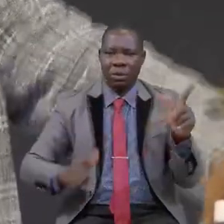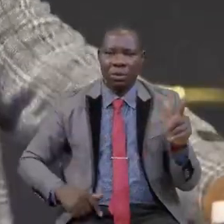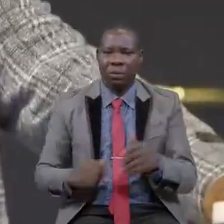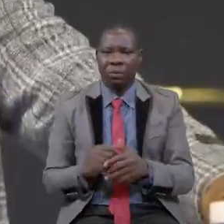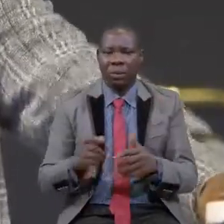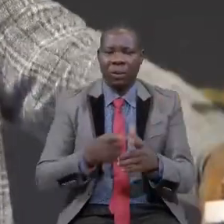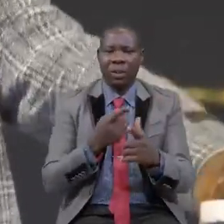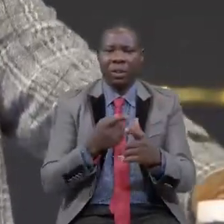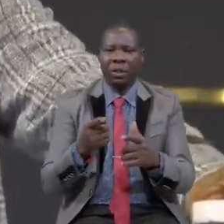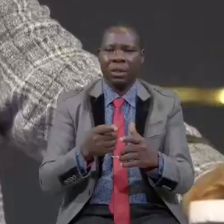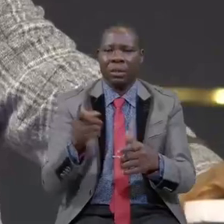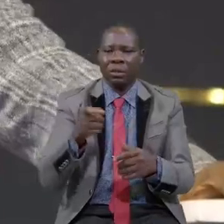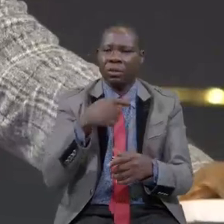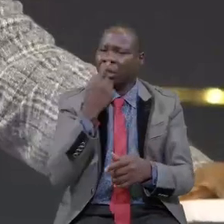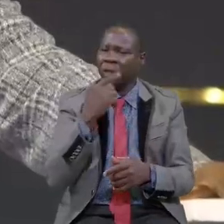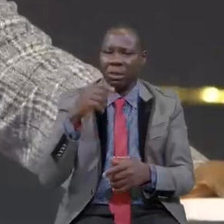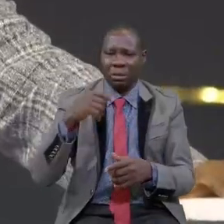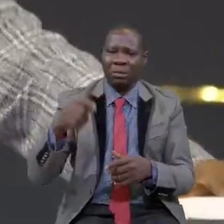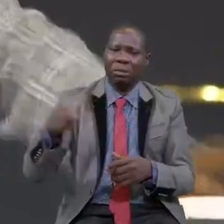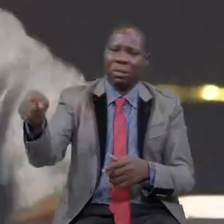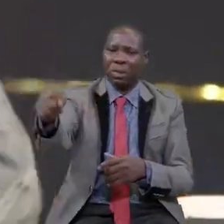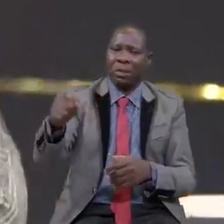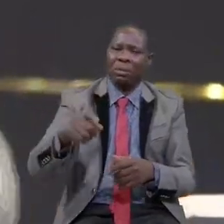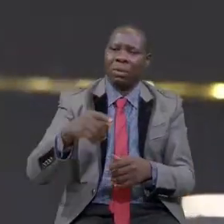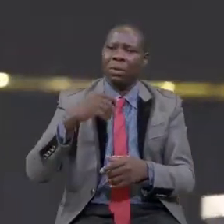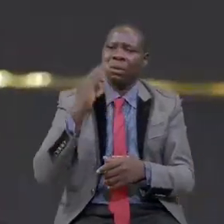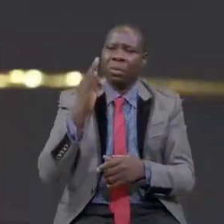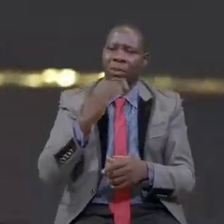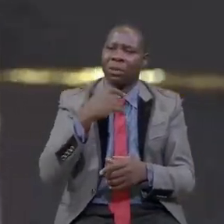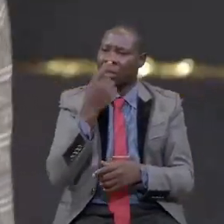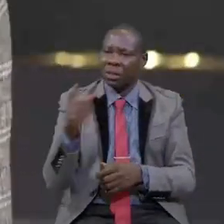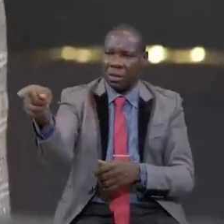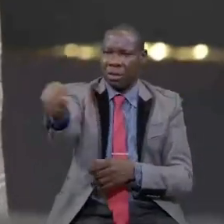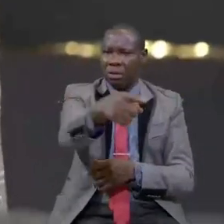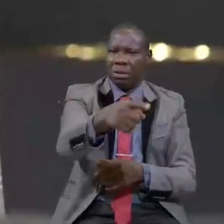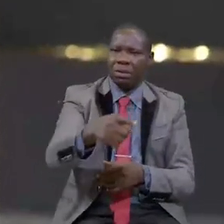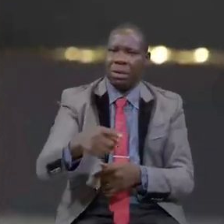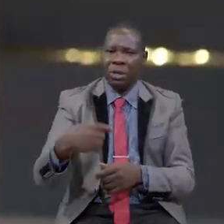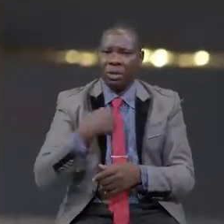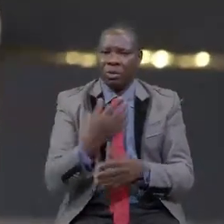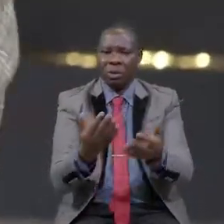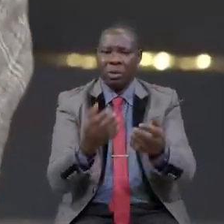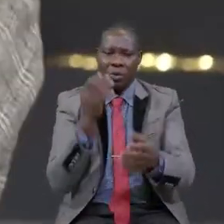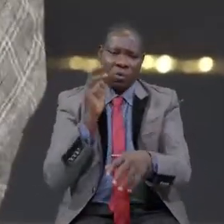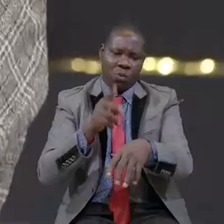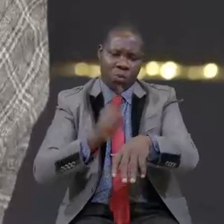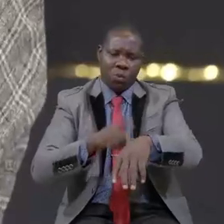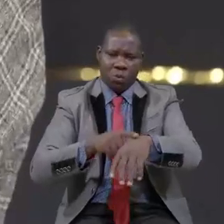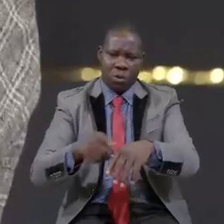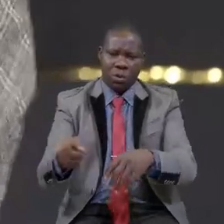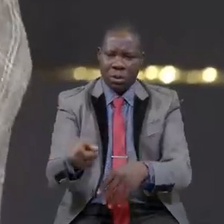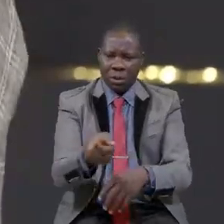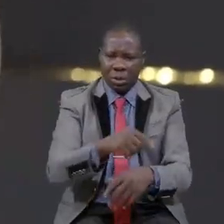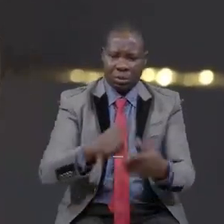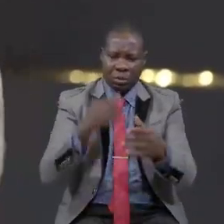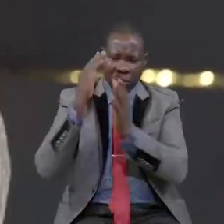dis, ça ne passe pas leur. Nous voulons qu'ils abandonnent leur